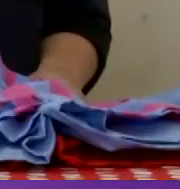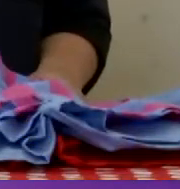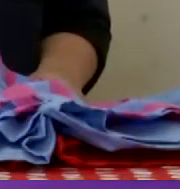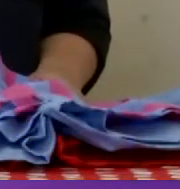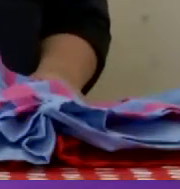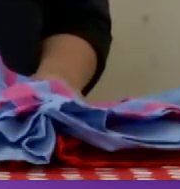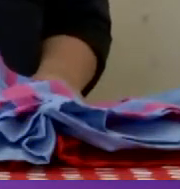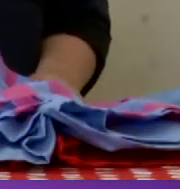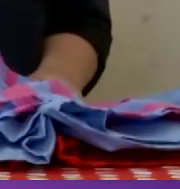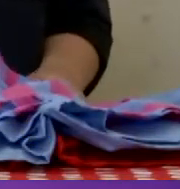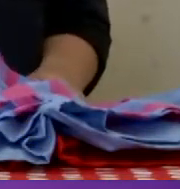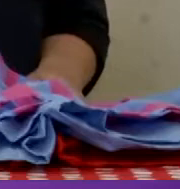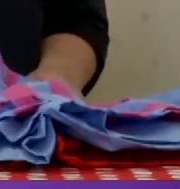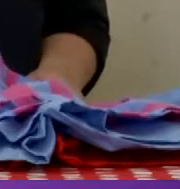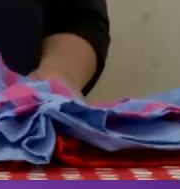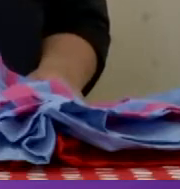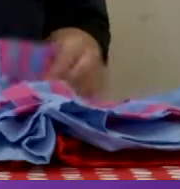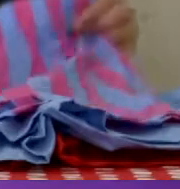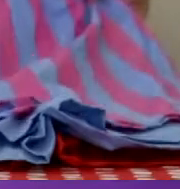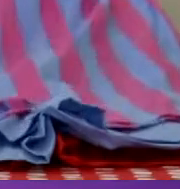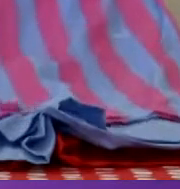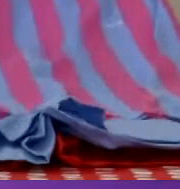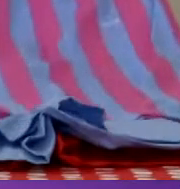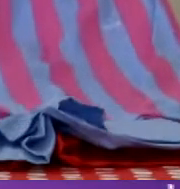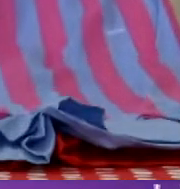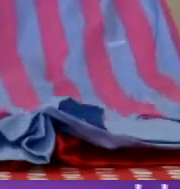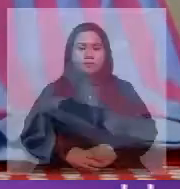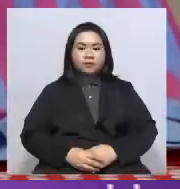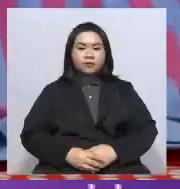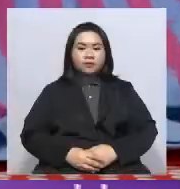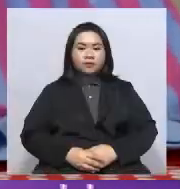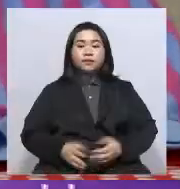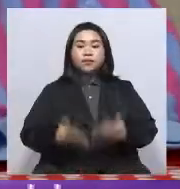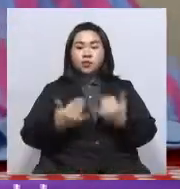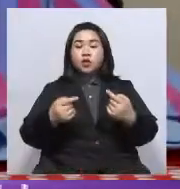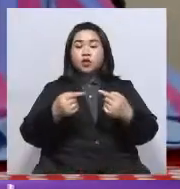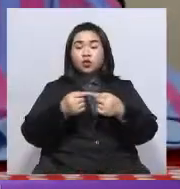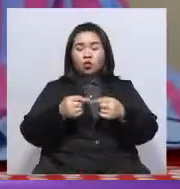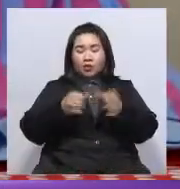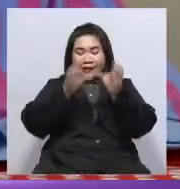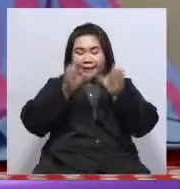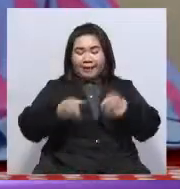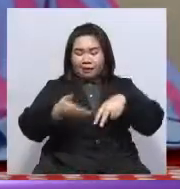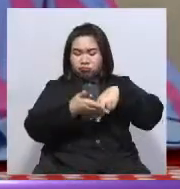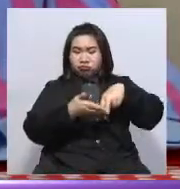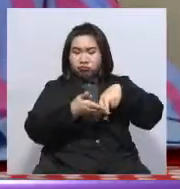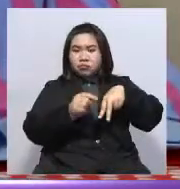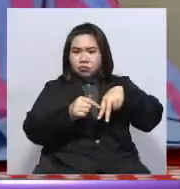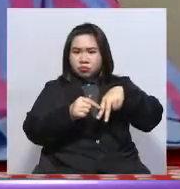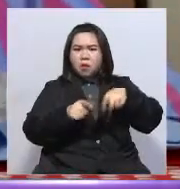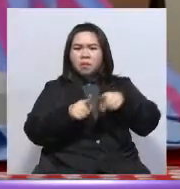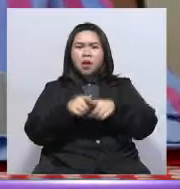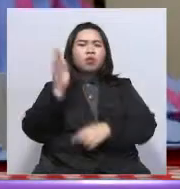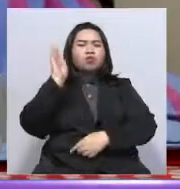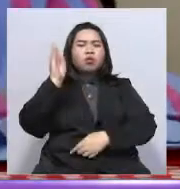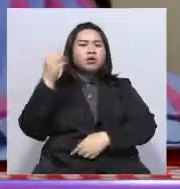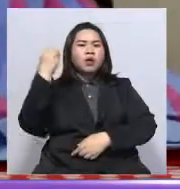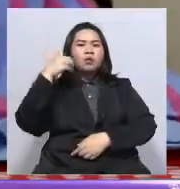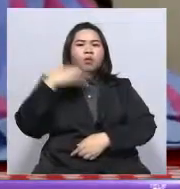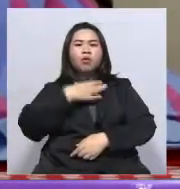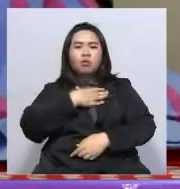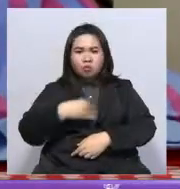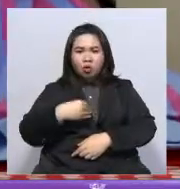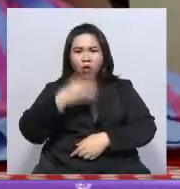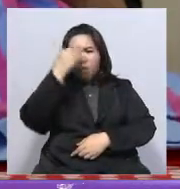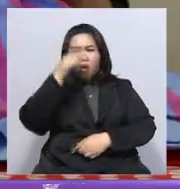ปัจจุบันนะคะกางเกงบ็อกเซอร์ค่ะได้รับความนิยมสวมใส่กันในทุกช่วงวัยค่ะโดยเฉพาะคุณผู้ชายเองนะคะที่น่าจะใส่กันเป็นประจำค่ะ